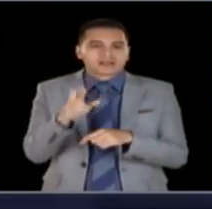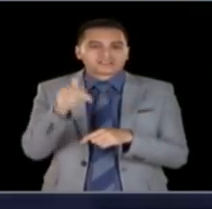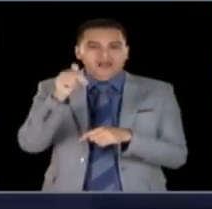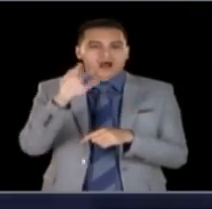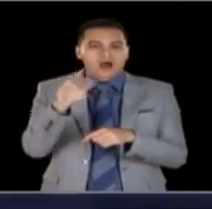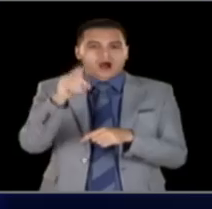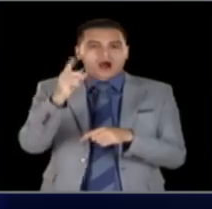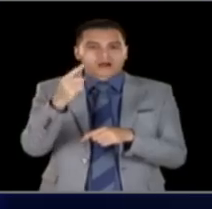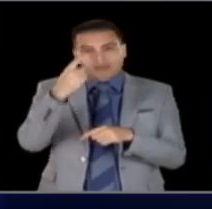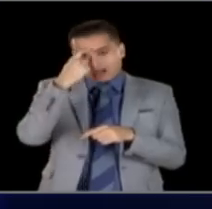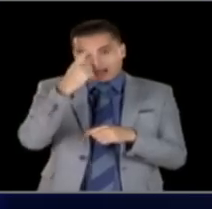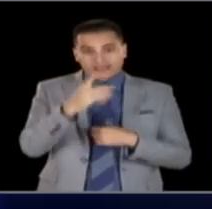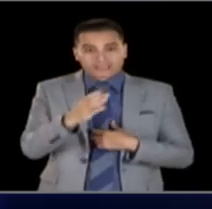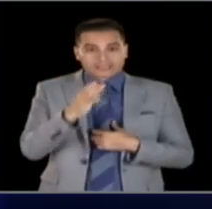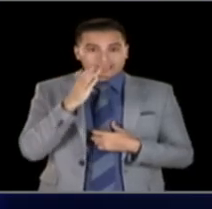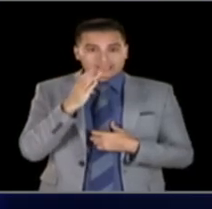الهند. الهند